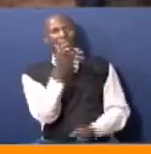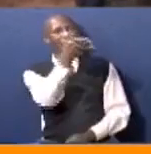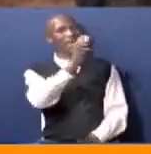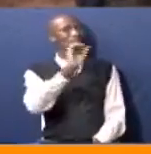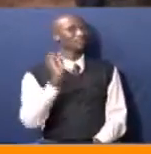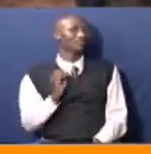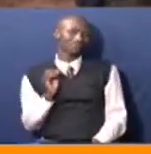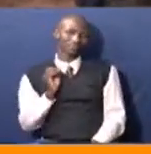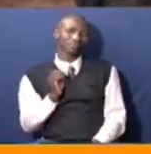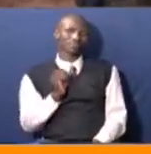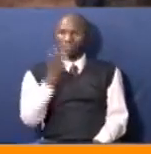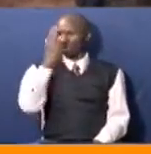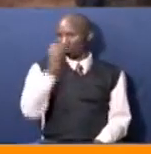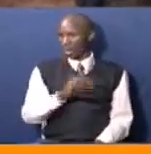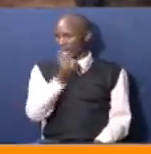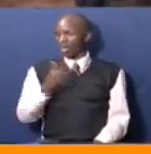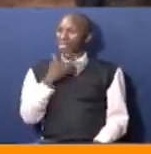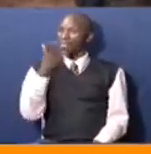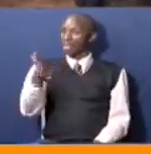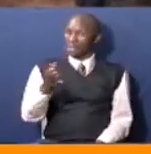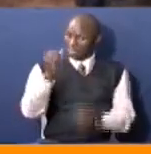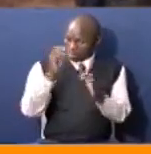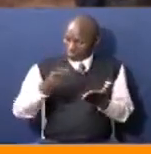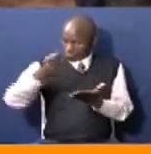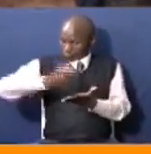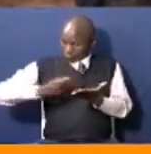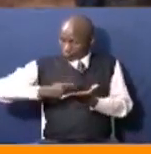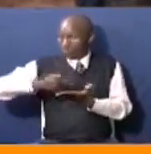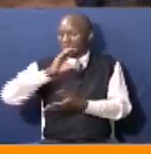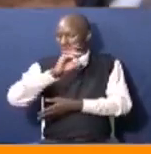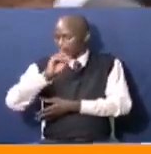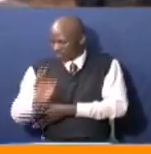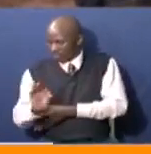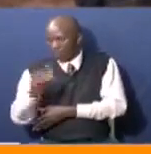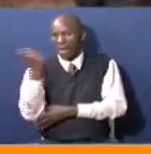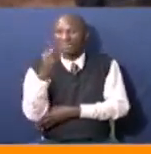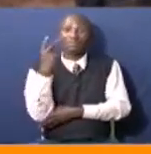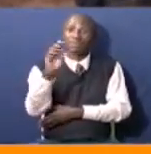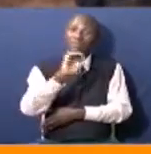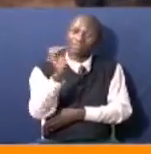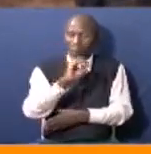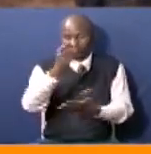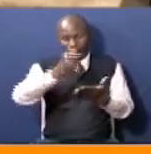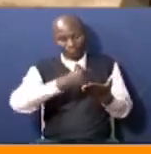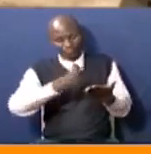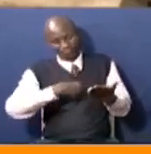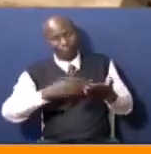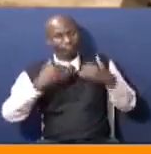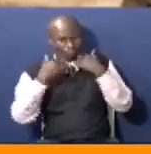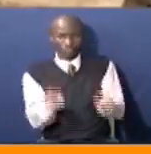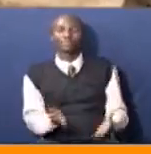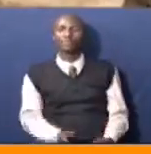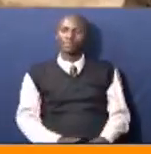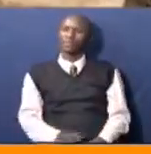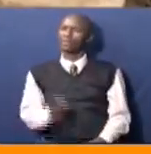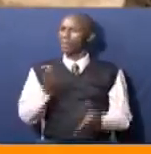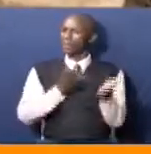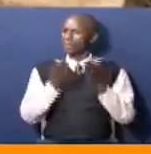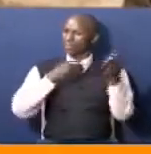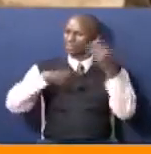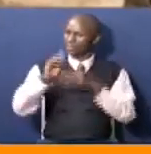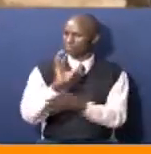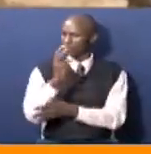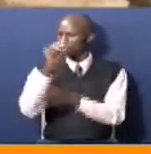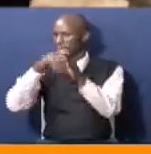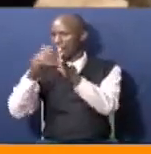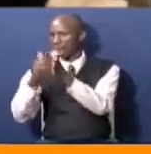iye. Nundu ala meguwa na muandika imbazali. Muisi ona muandika awasi anzebe. Ni Atandithya la mate ya mitivamu